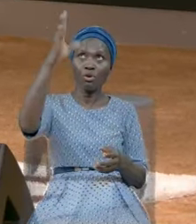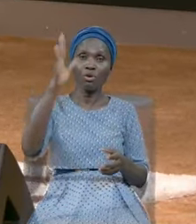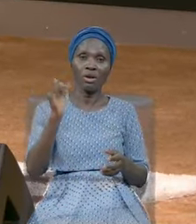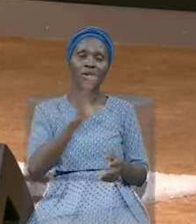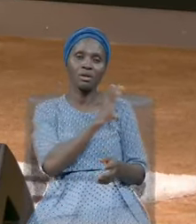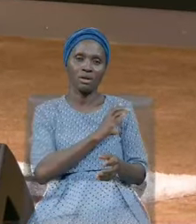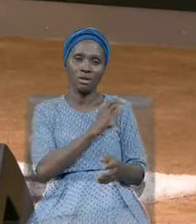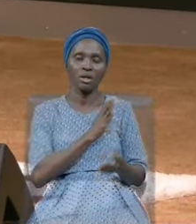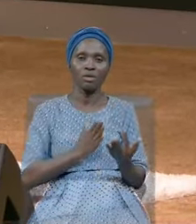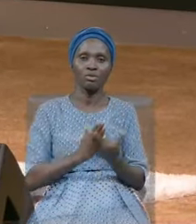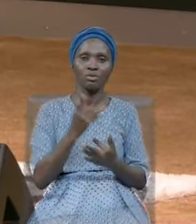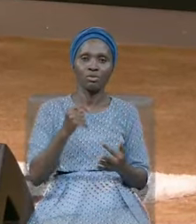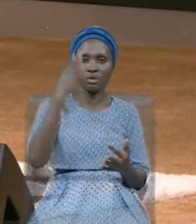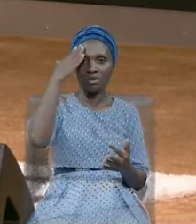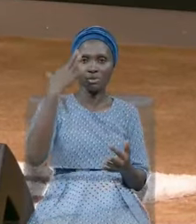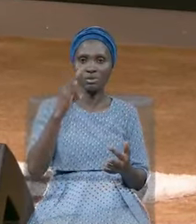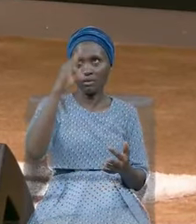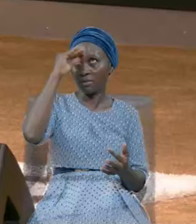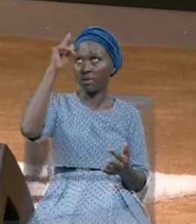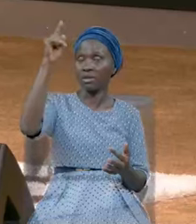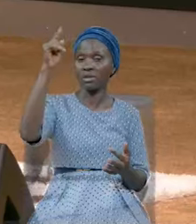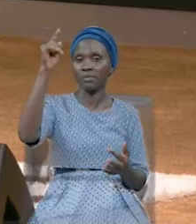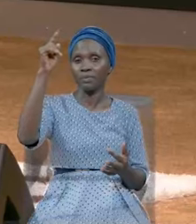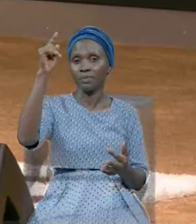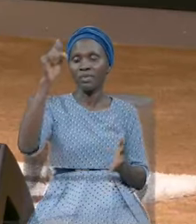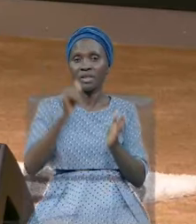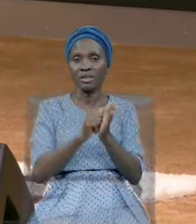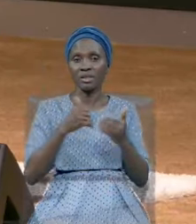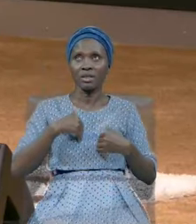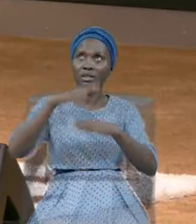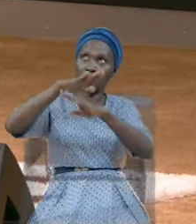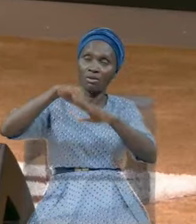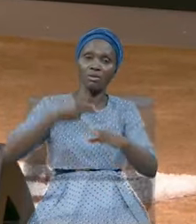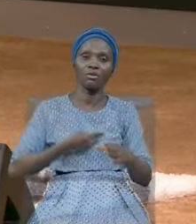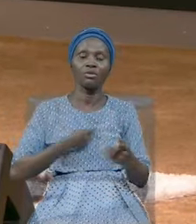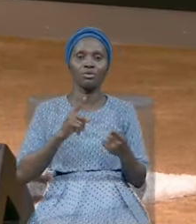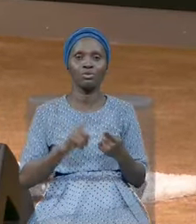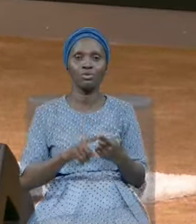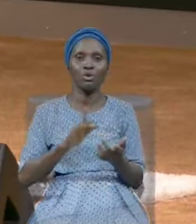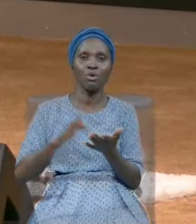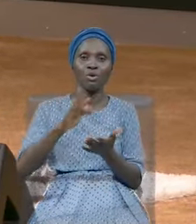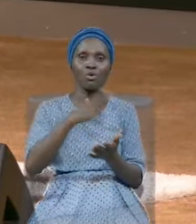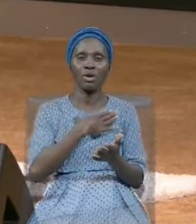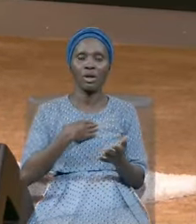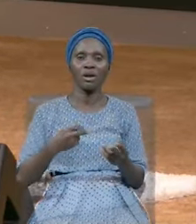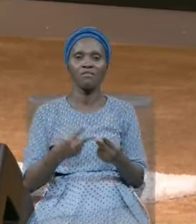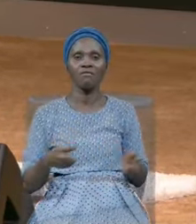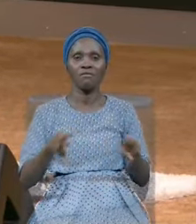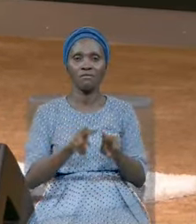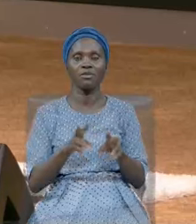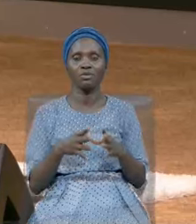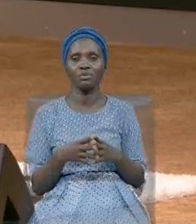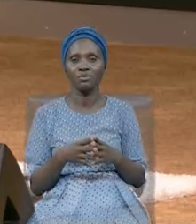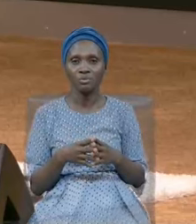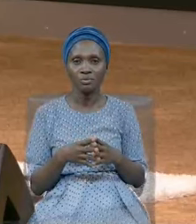tout ce qui contribue à la vie, à la piété, au moyen de la connaissance de celui qui nous a appelés par sa propre